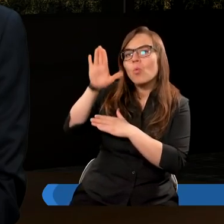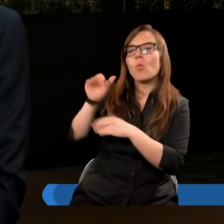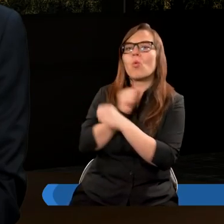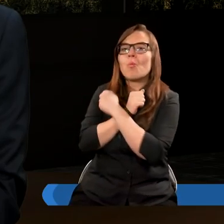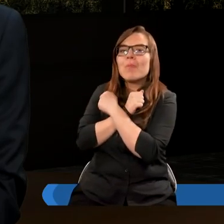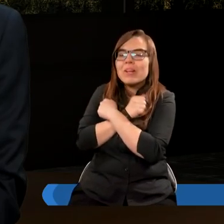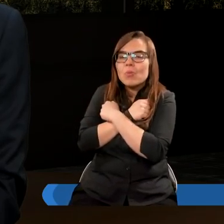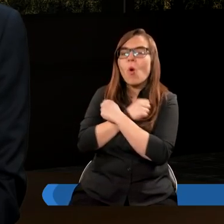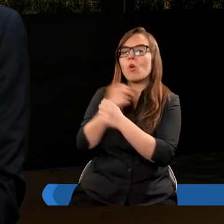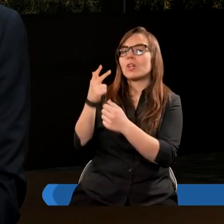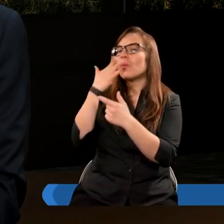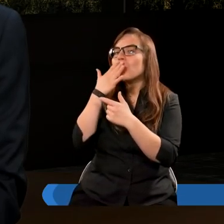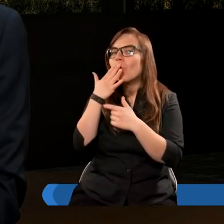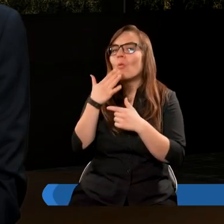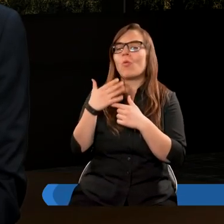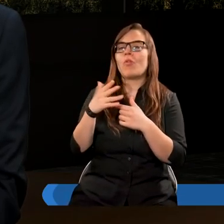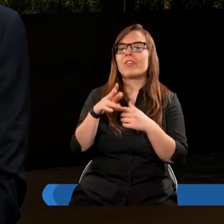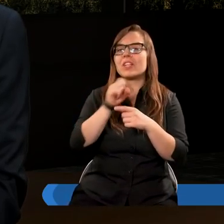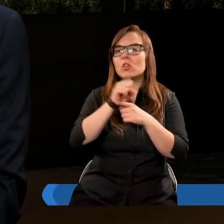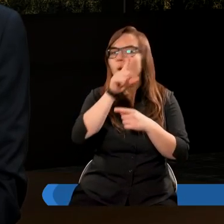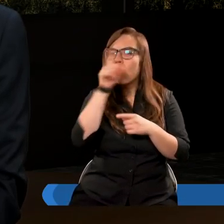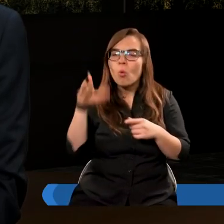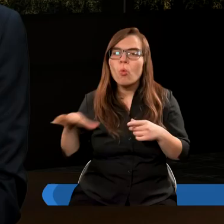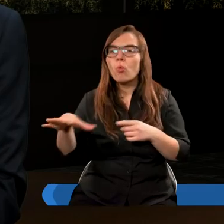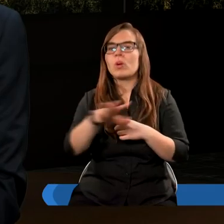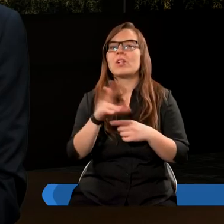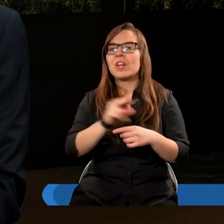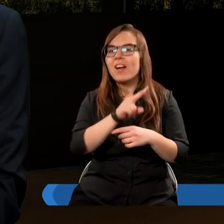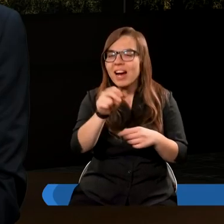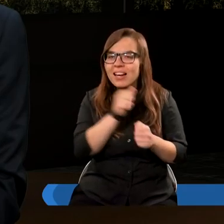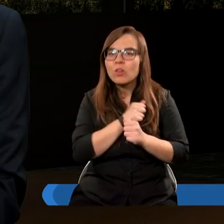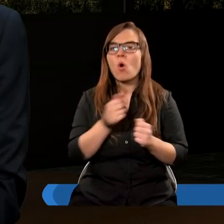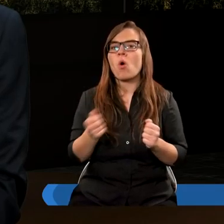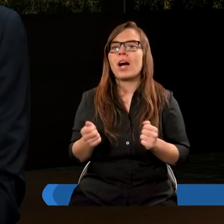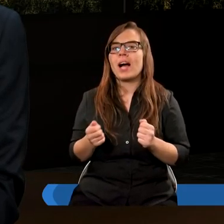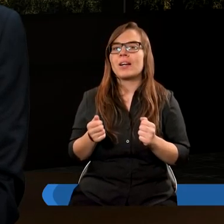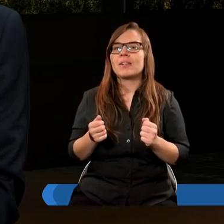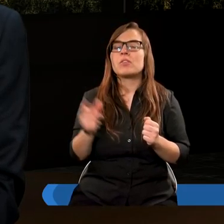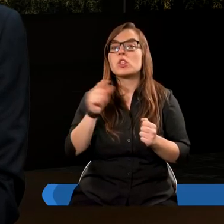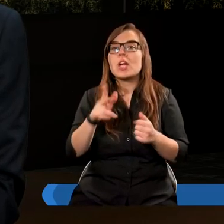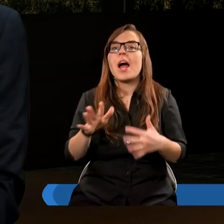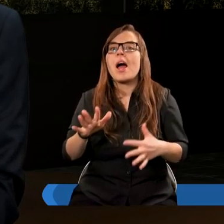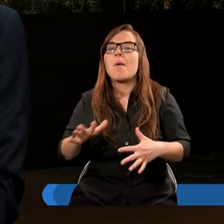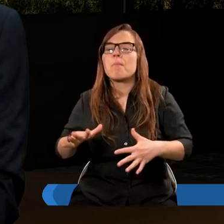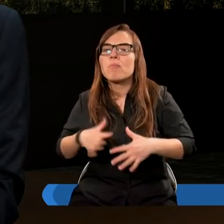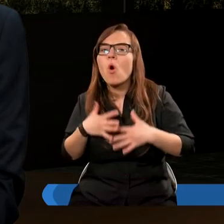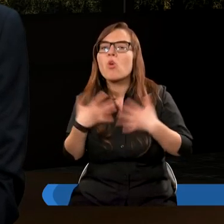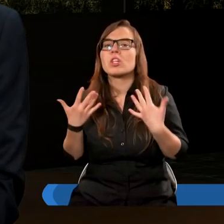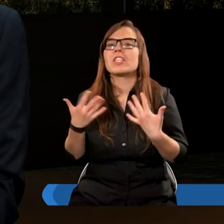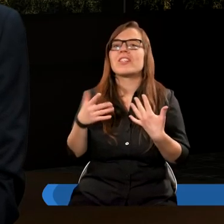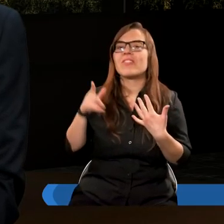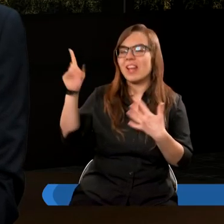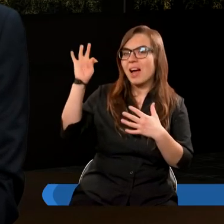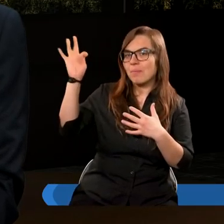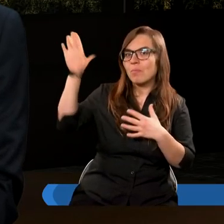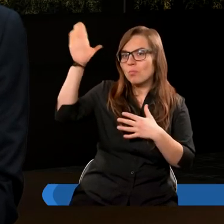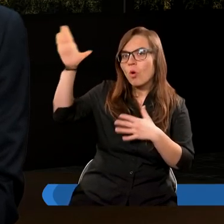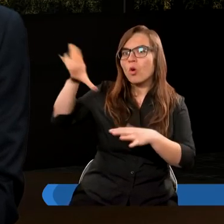dość i tak jak zacząłem, to powiem, że naprawdę zadziwia mnie Boża cierpliwość dla